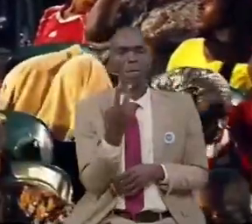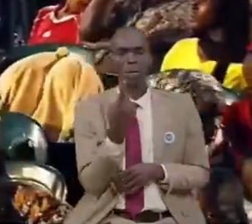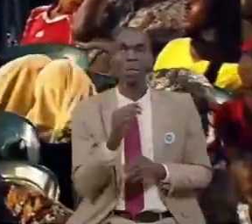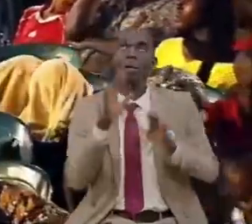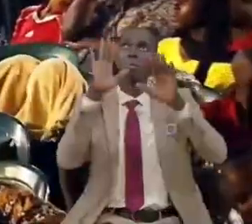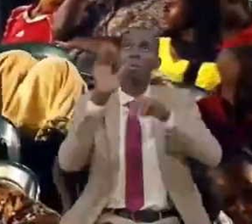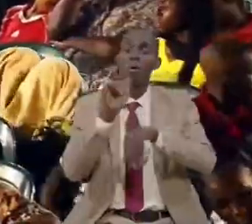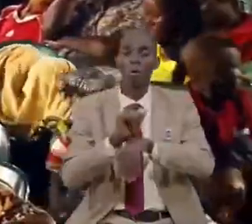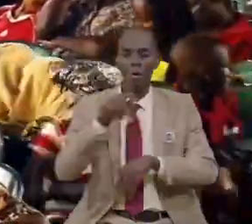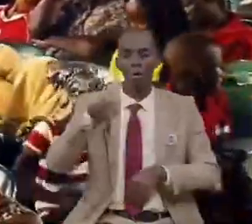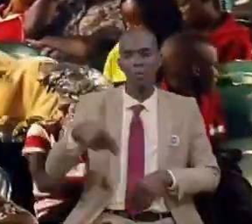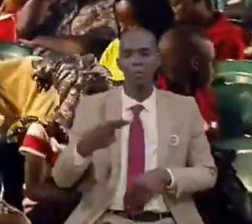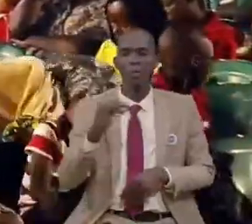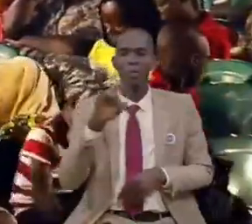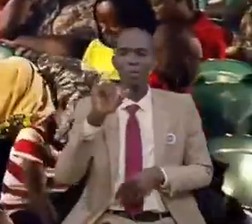verset 7.